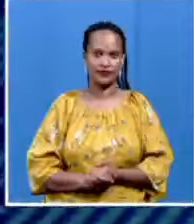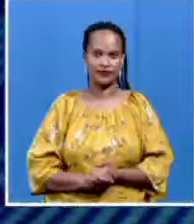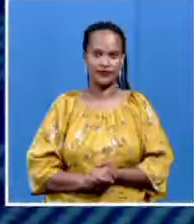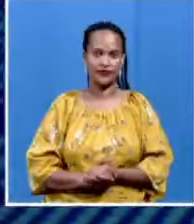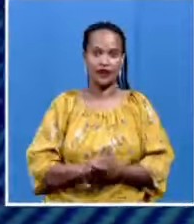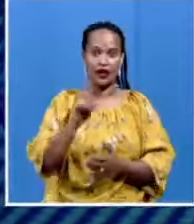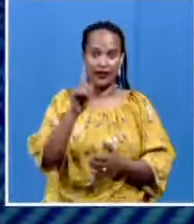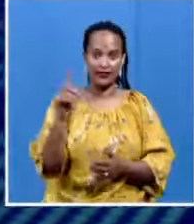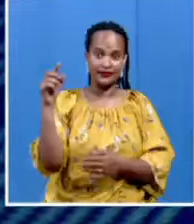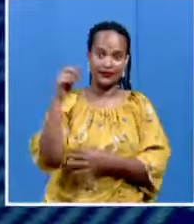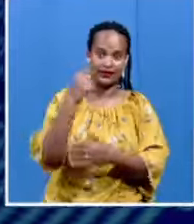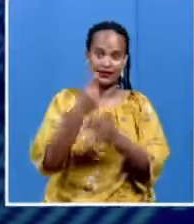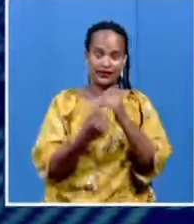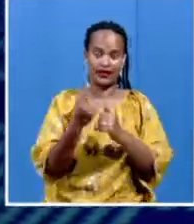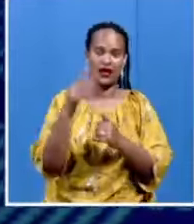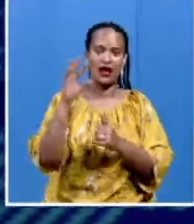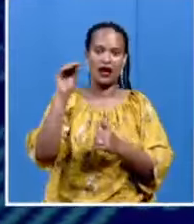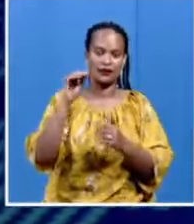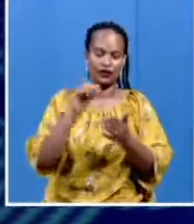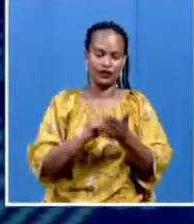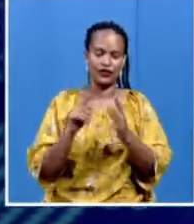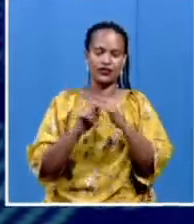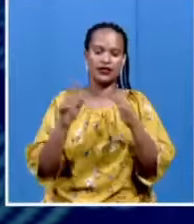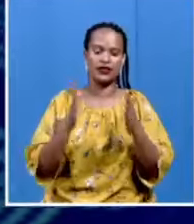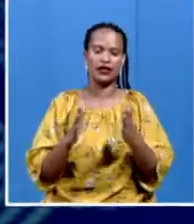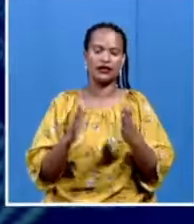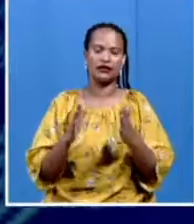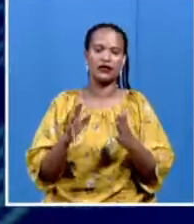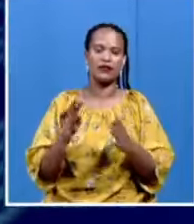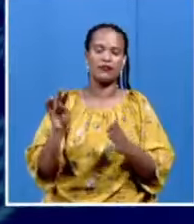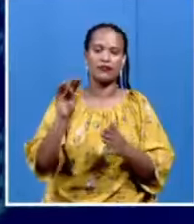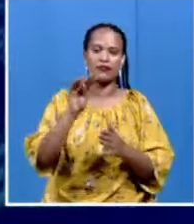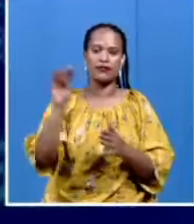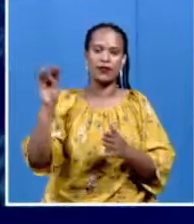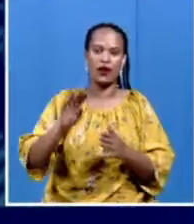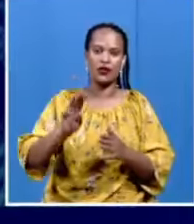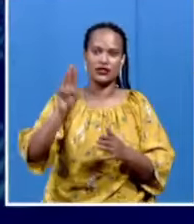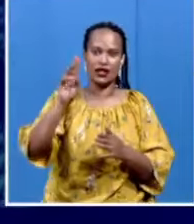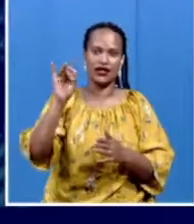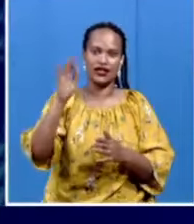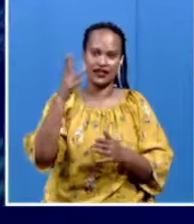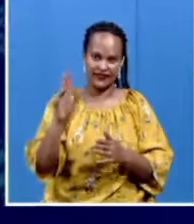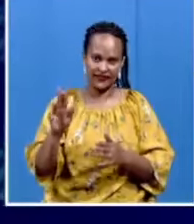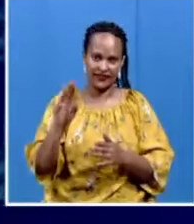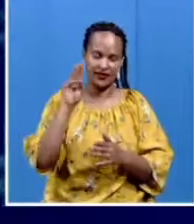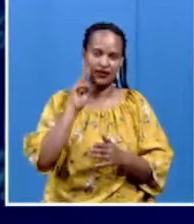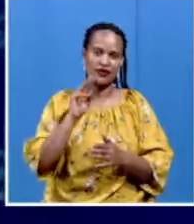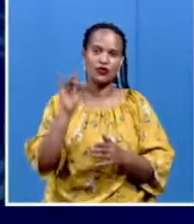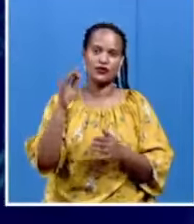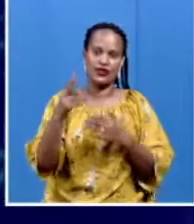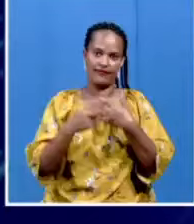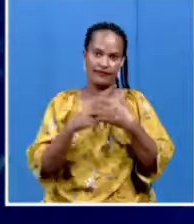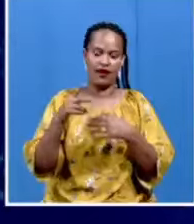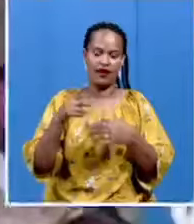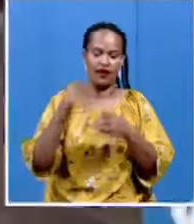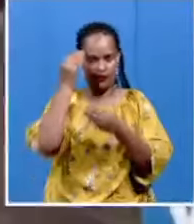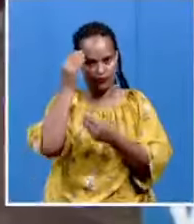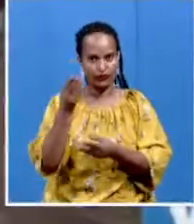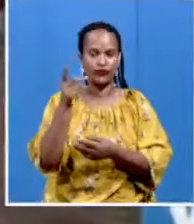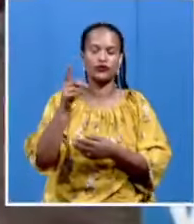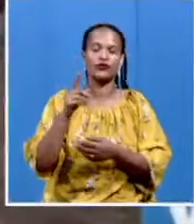ኣብ ሓንቲ መዓልቲ ጥራሕ ልዕሊ 50,000 ስደተኛታት ናብ ምብራቃዊ ሱዳን ዝርከብ ገዳሪፍ ከም ዝተመዛበሉ ዩኒሴፍ ኣፍሊጡ።